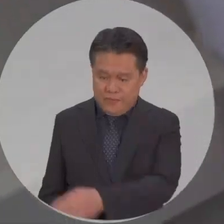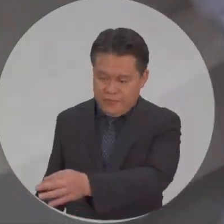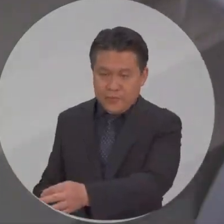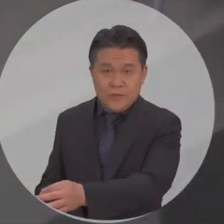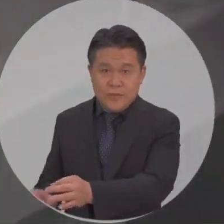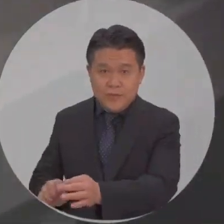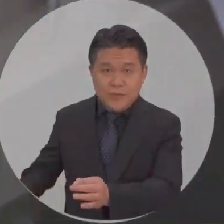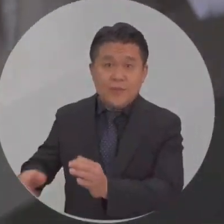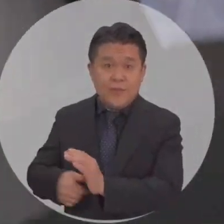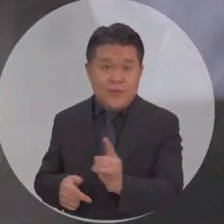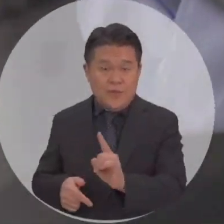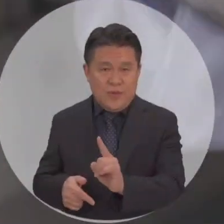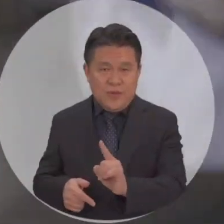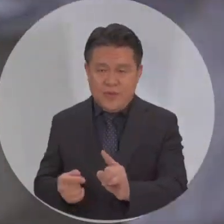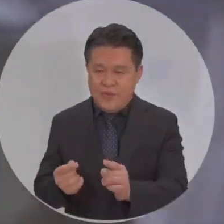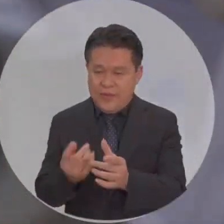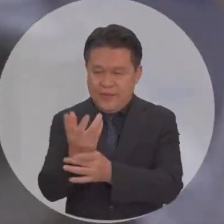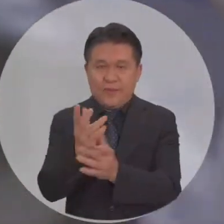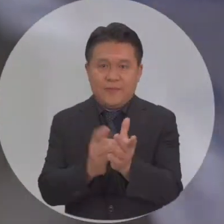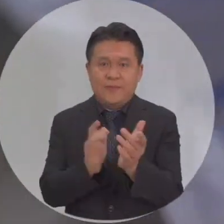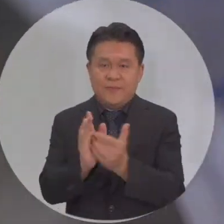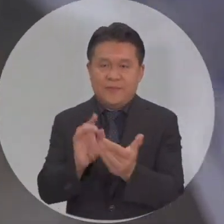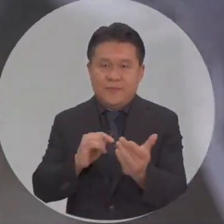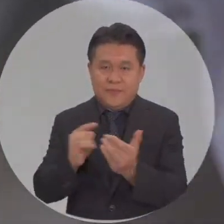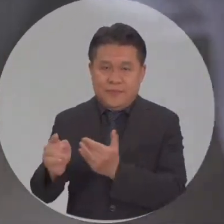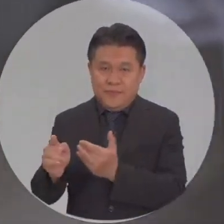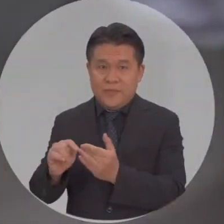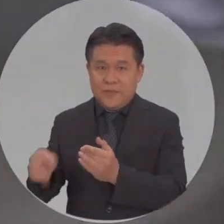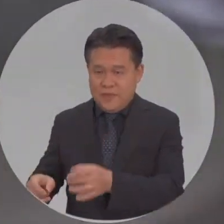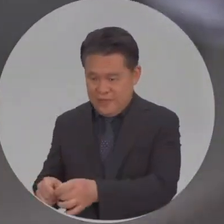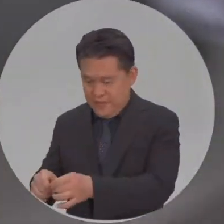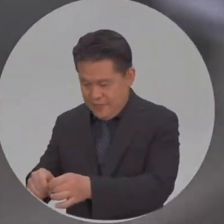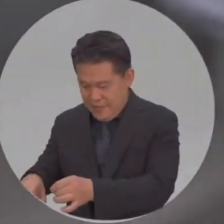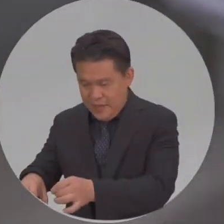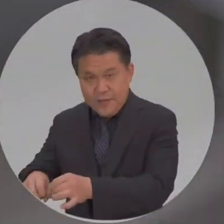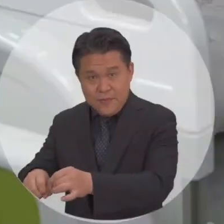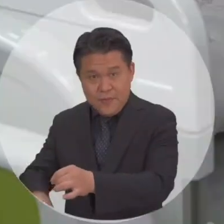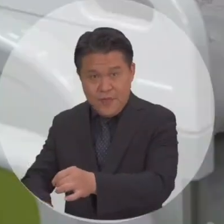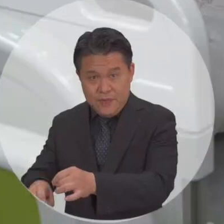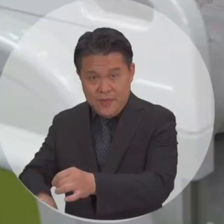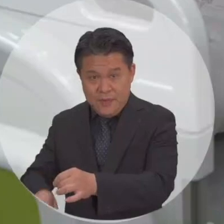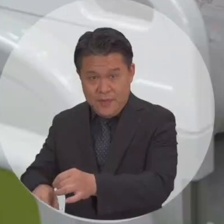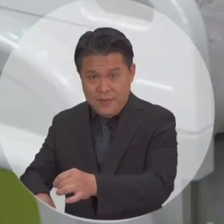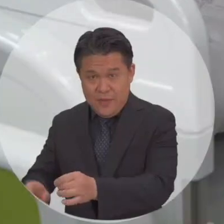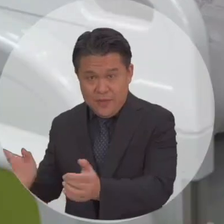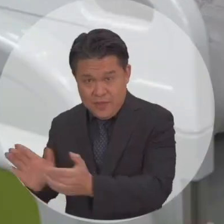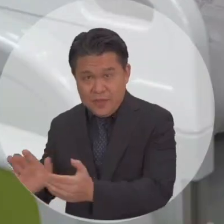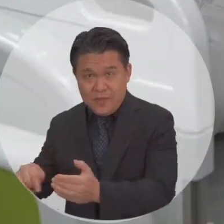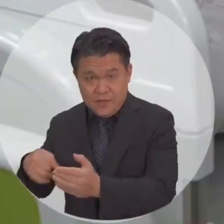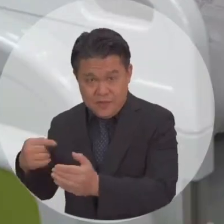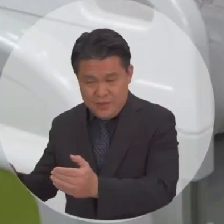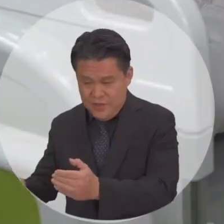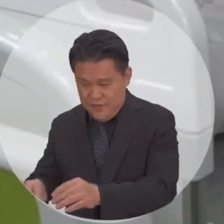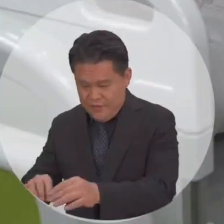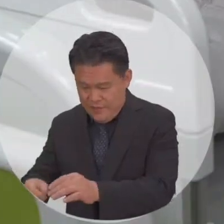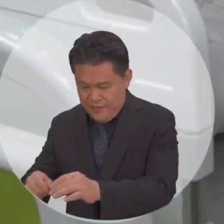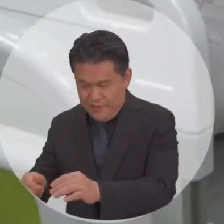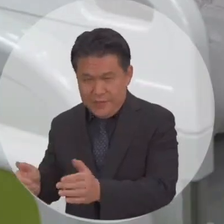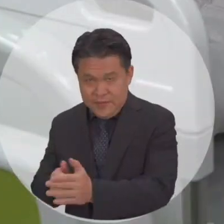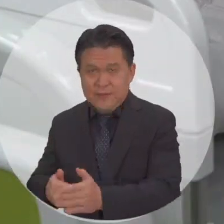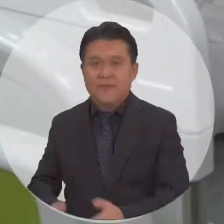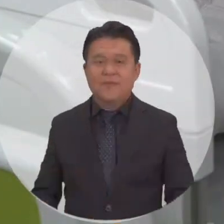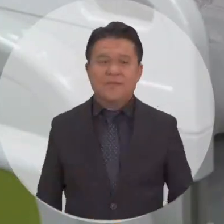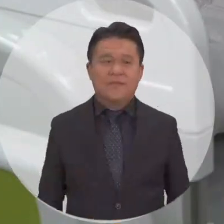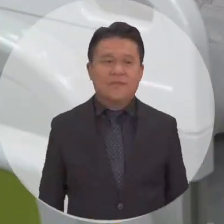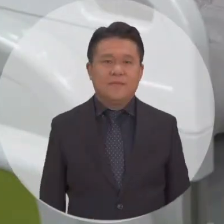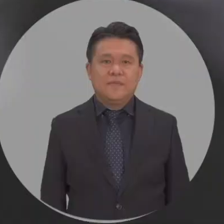소변 주머니를 비울 때는 일회용 장갑을 끼고 밑에 있는 배출구를 열어 소변기로 내보낸 후 배출구를 잠급니다.